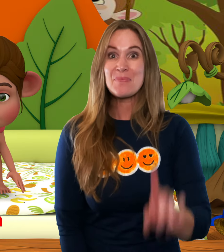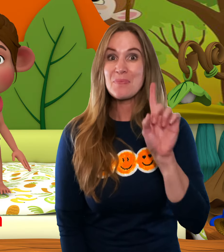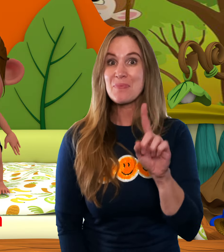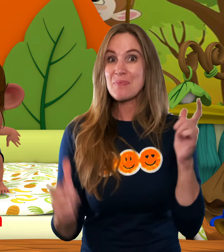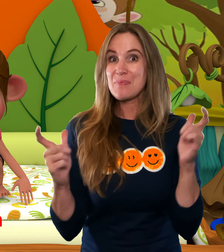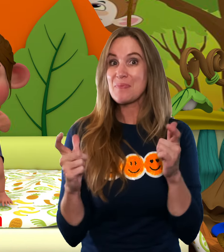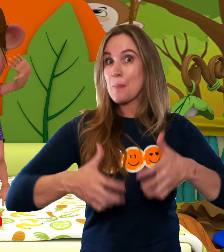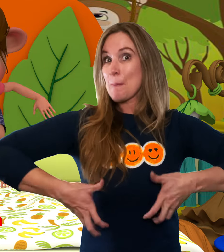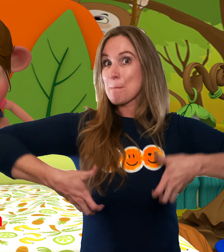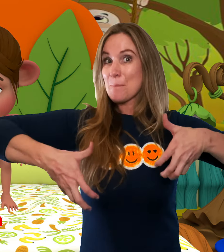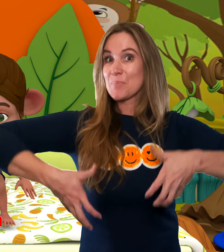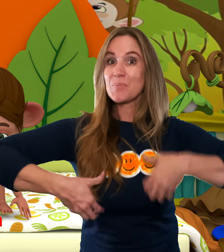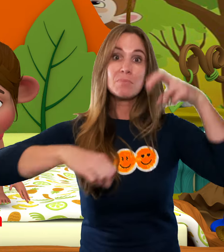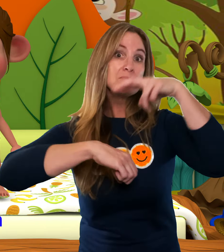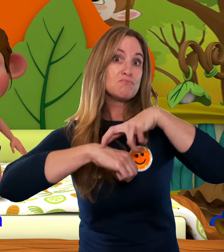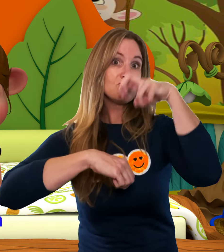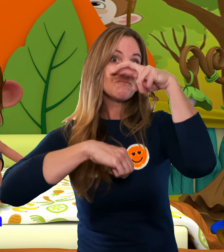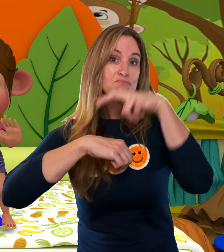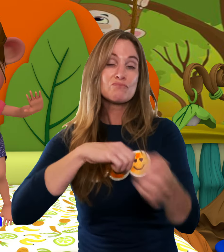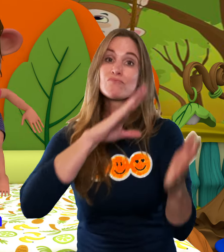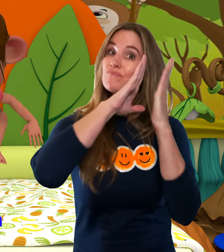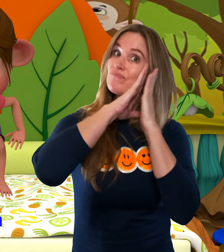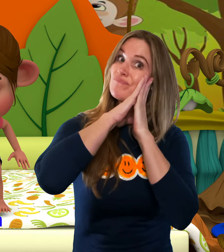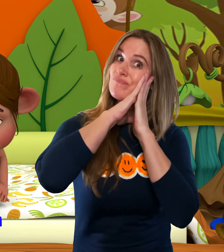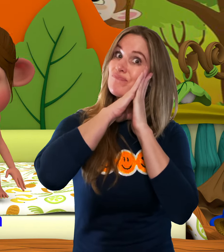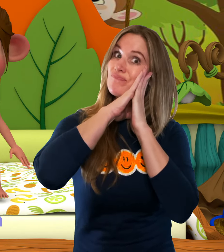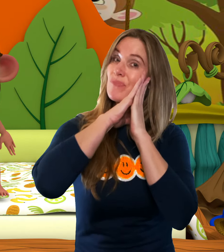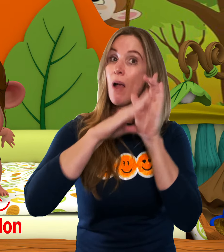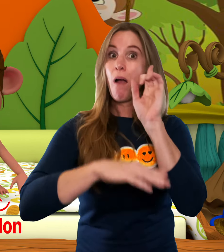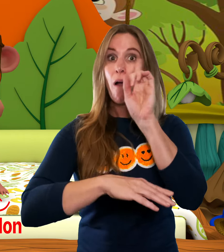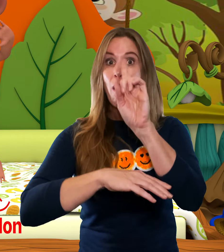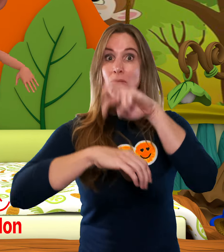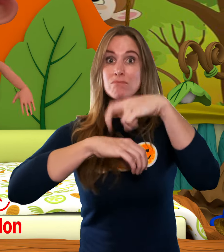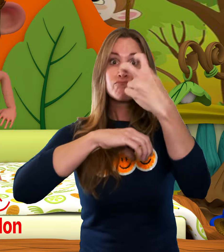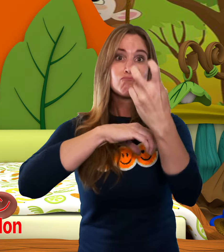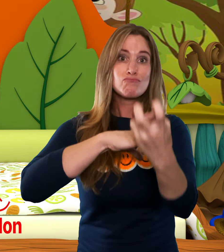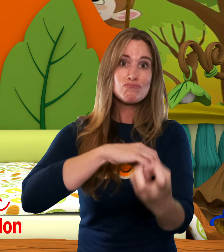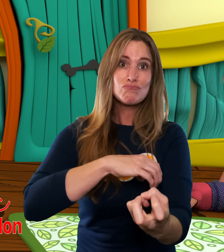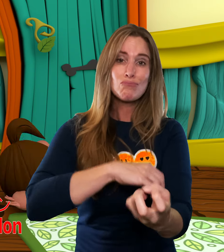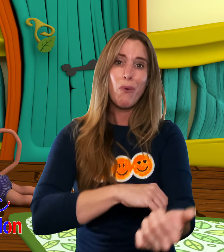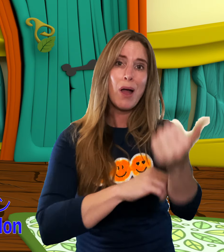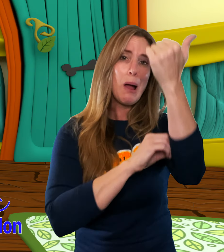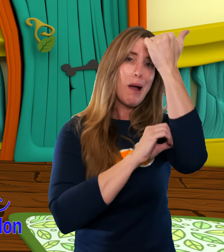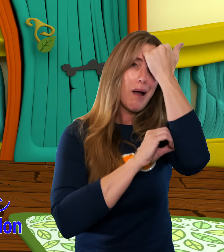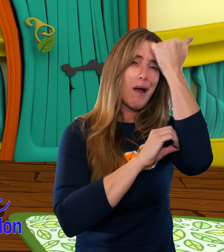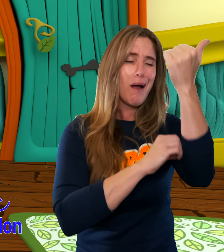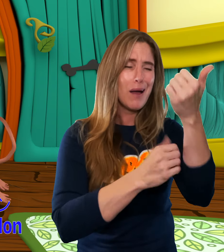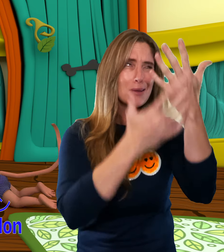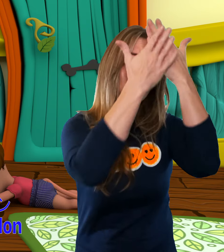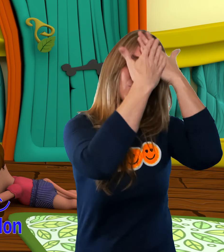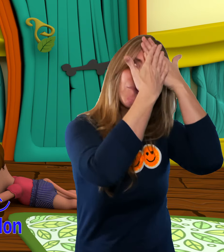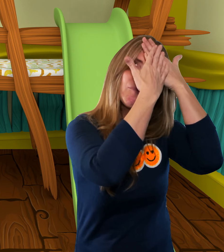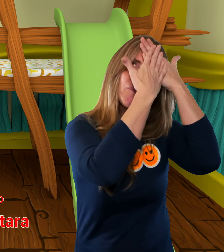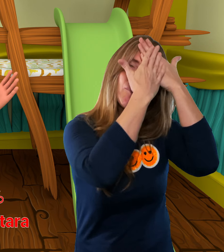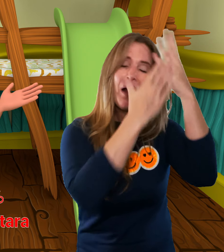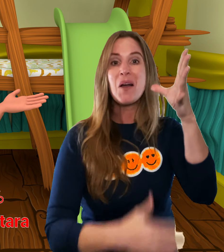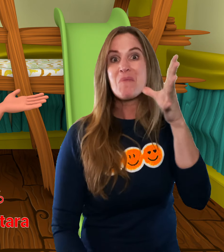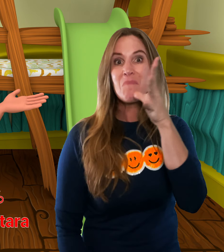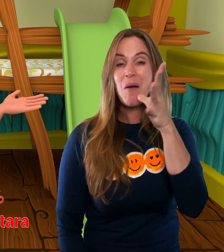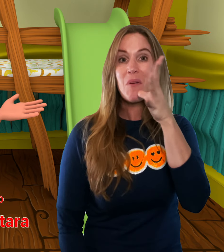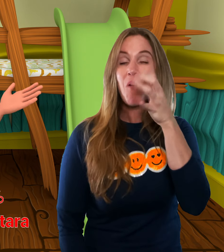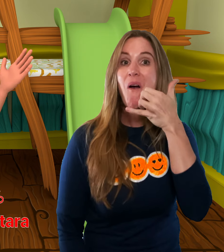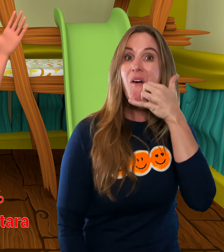1匹のちびザルベトでぴょんと落ちて頭をどん